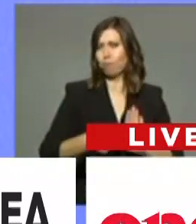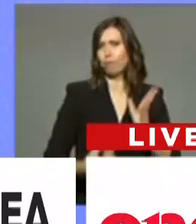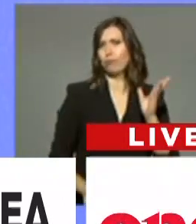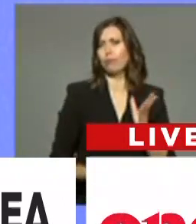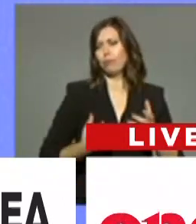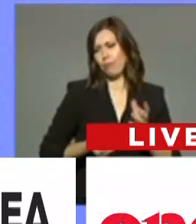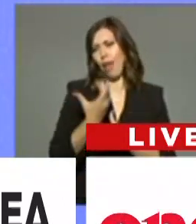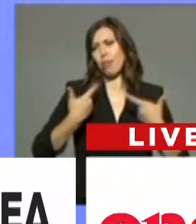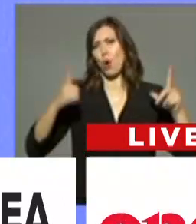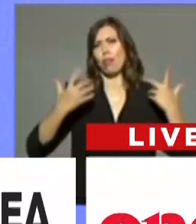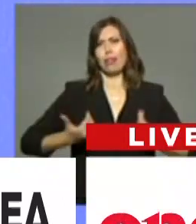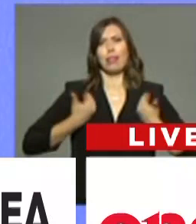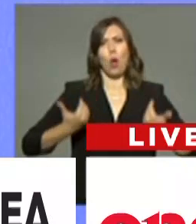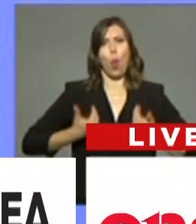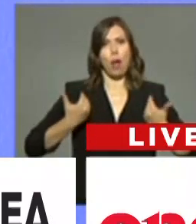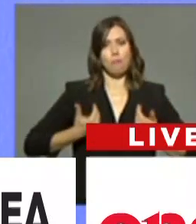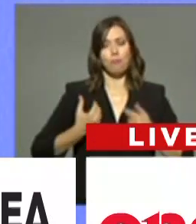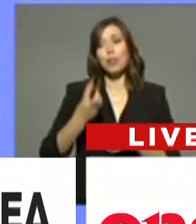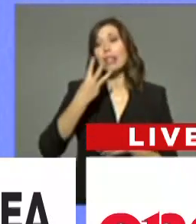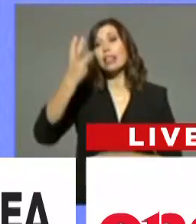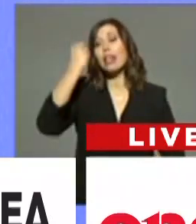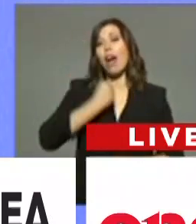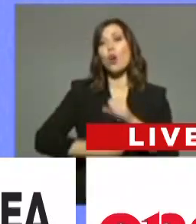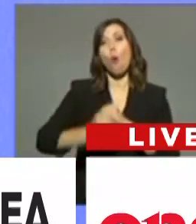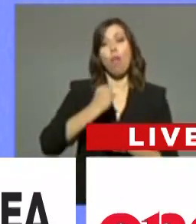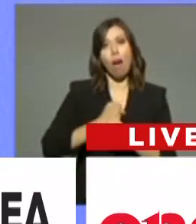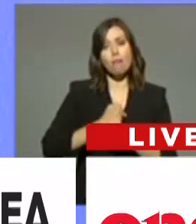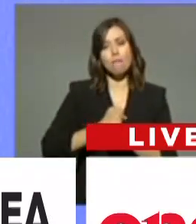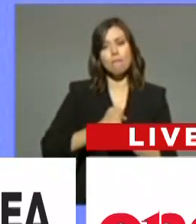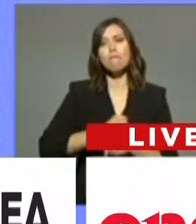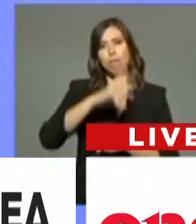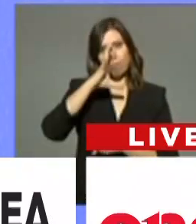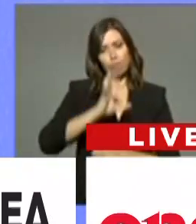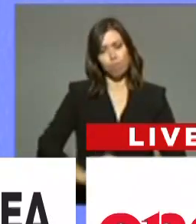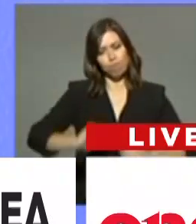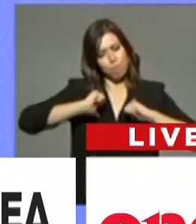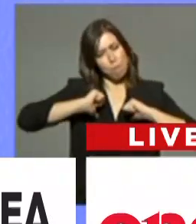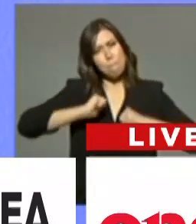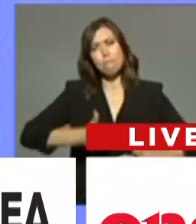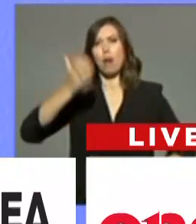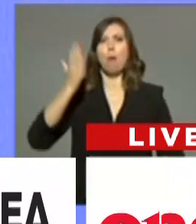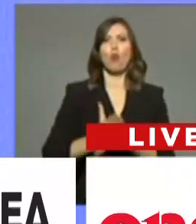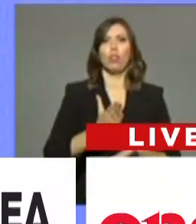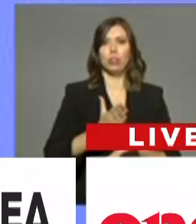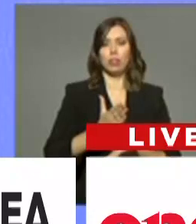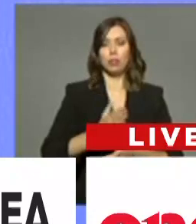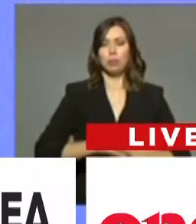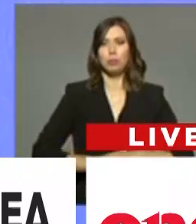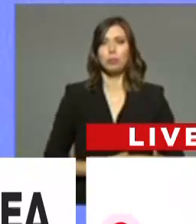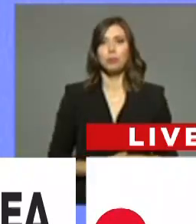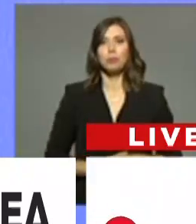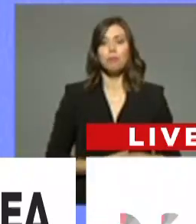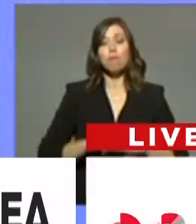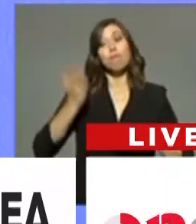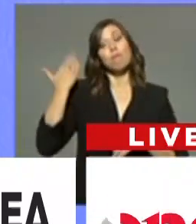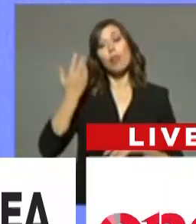Πριν από 3 χρόνια πήρα μία τολμηρή απόφαση. Και όταν τον